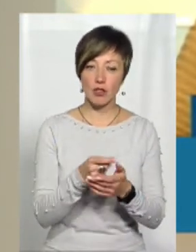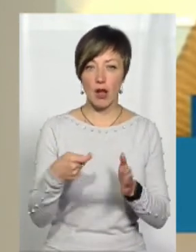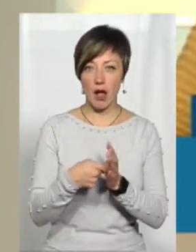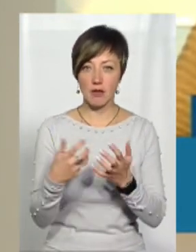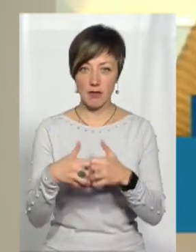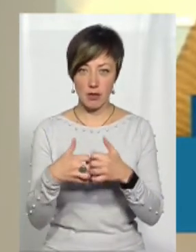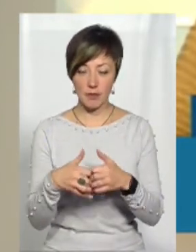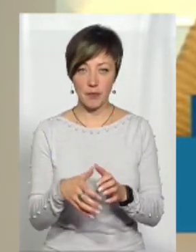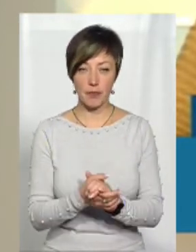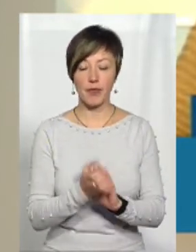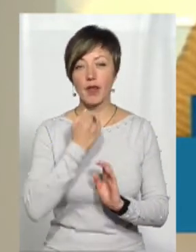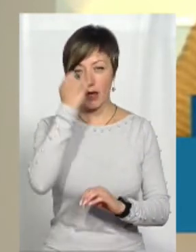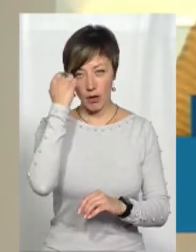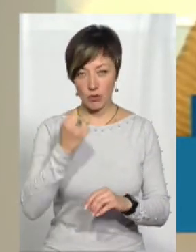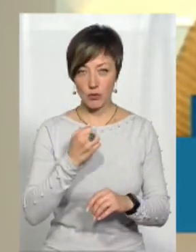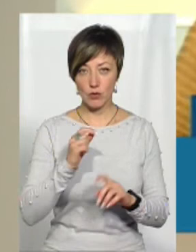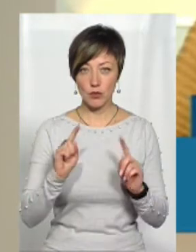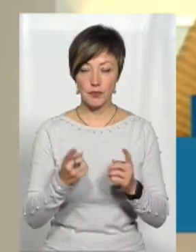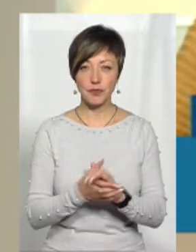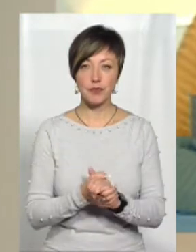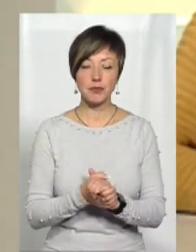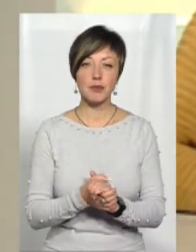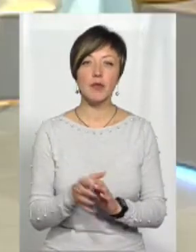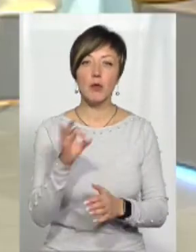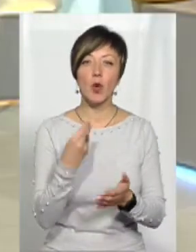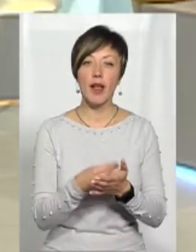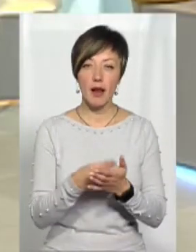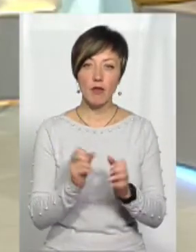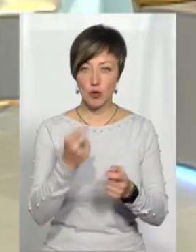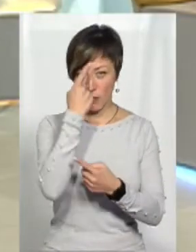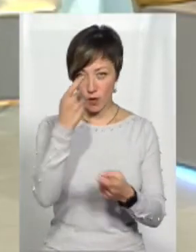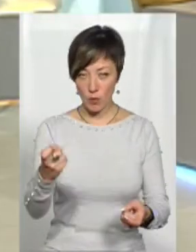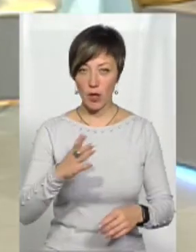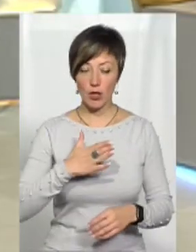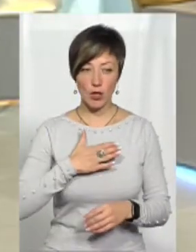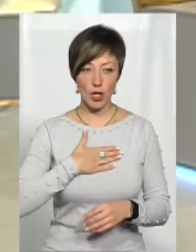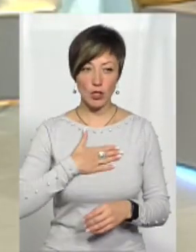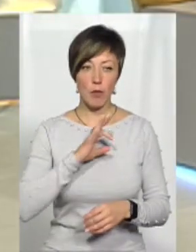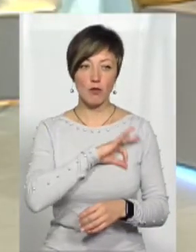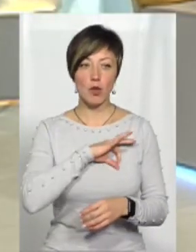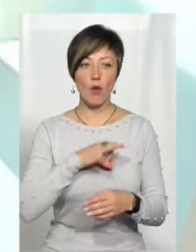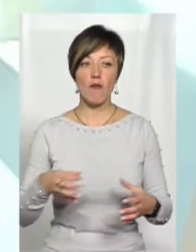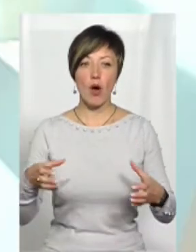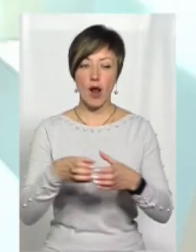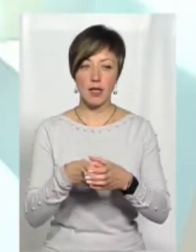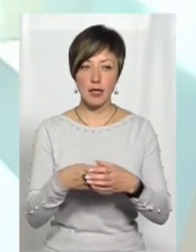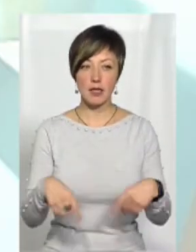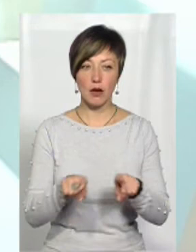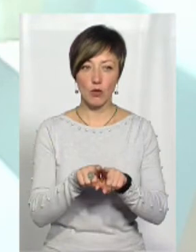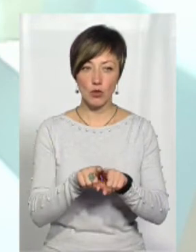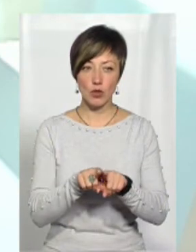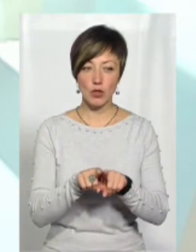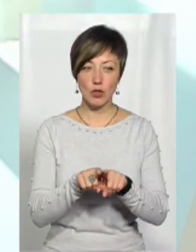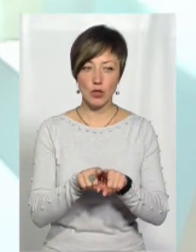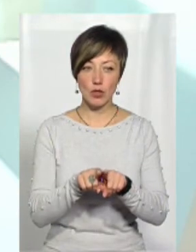Про тарифи я теж повідомлю. Дякую дуже. Дякую. З приводу тарифів можу вам повідомити, що наша профспілкова організація також